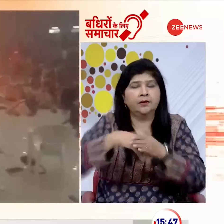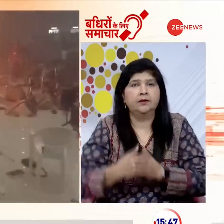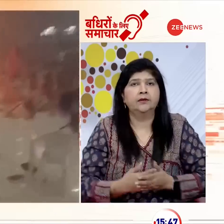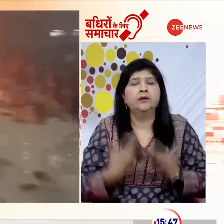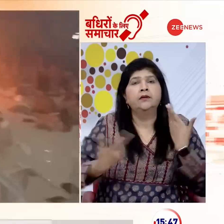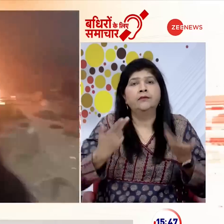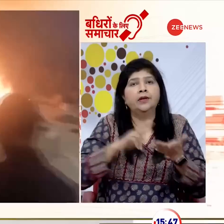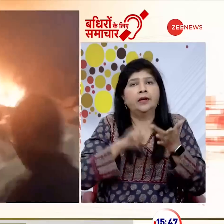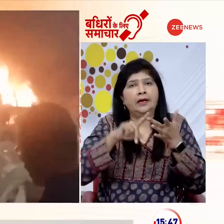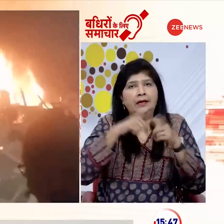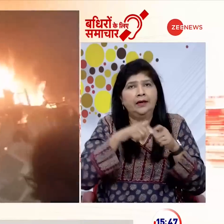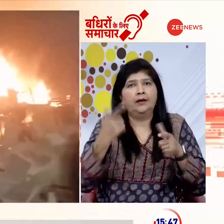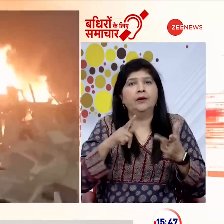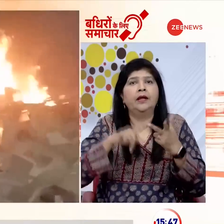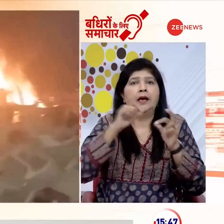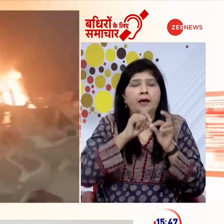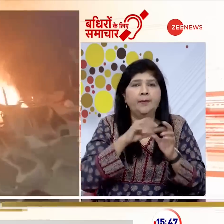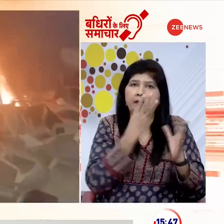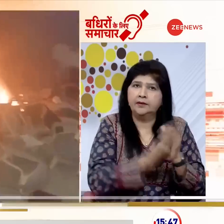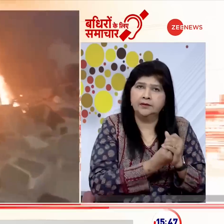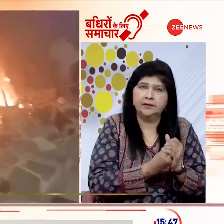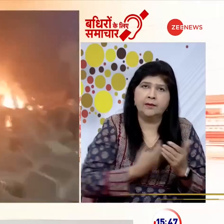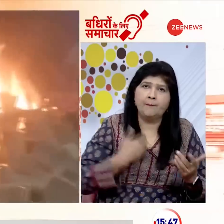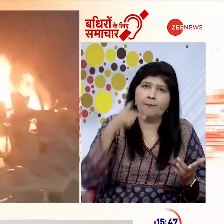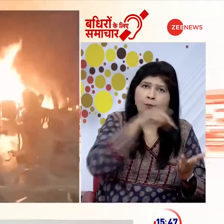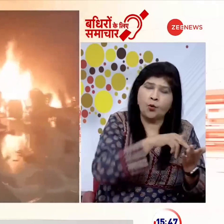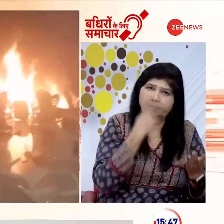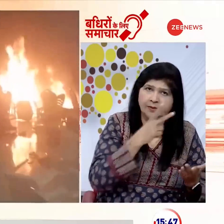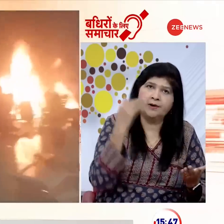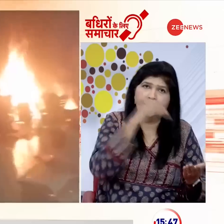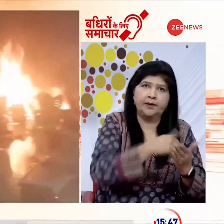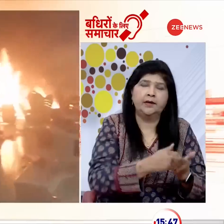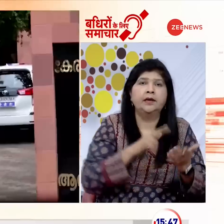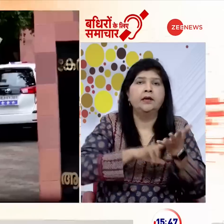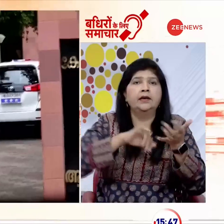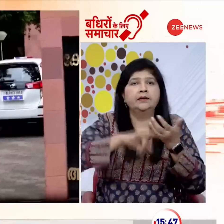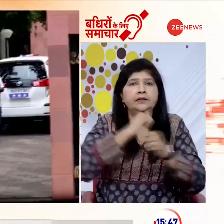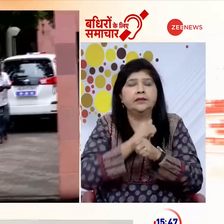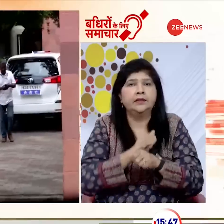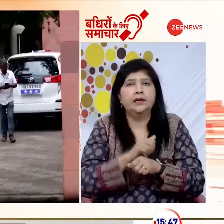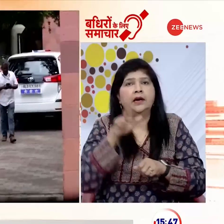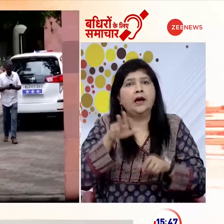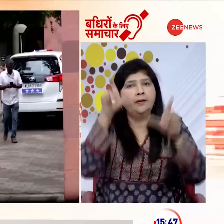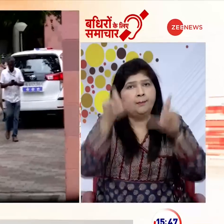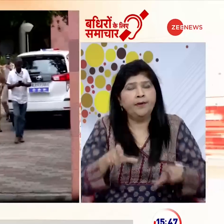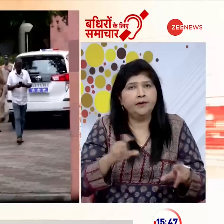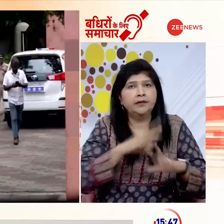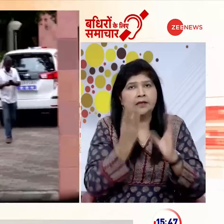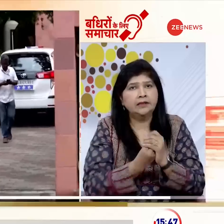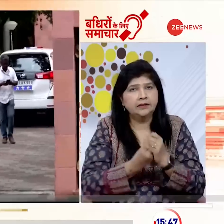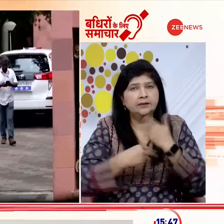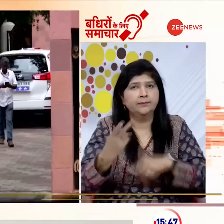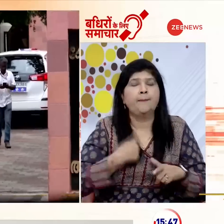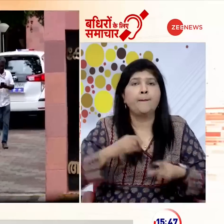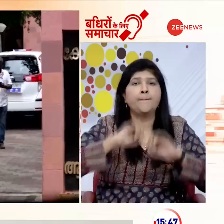था। फिलहाल एनआईए आईबी की टीम मौके पर मौजूद है, साथ ही एनएसजी की 8 सदस्यों की